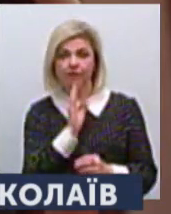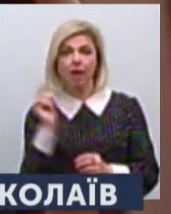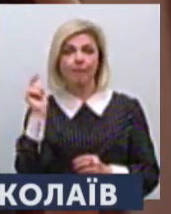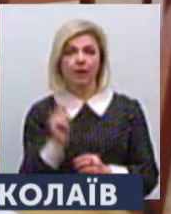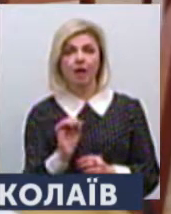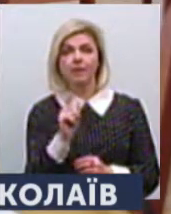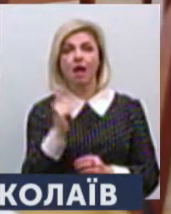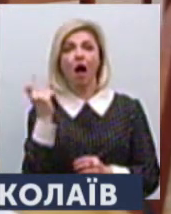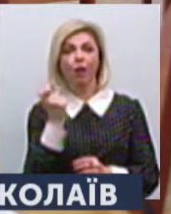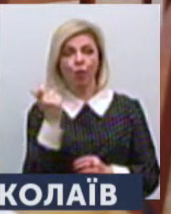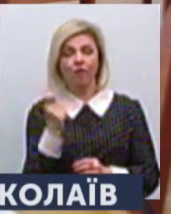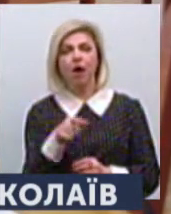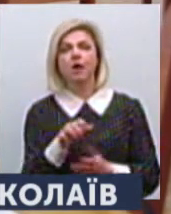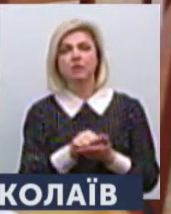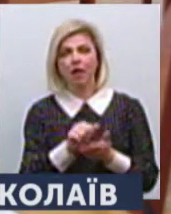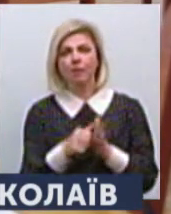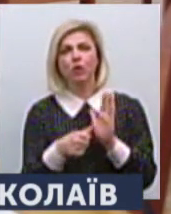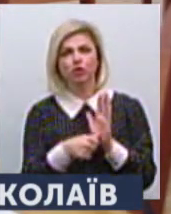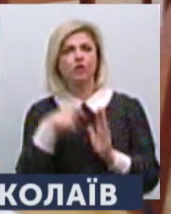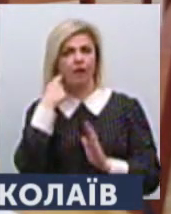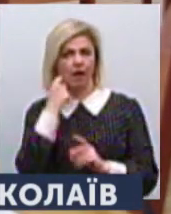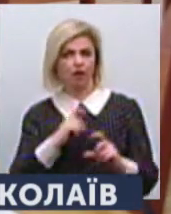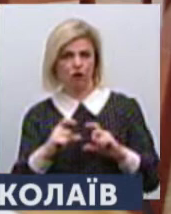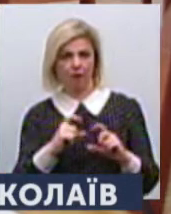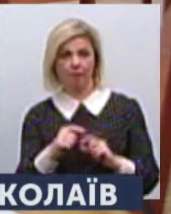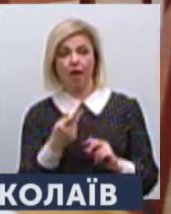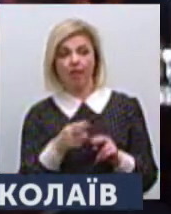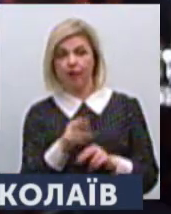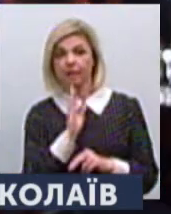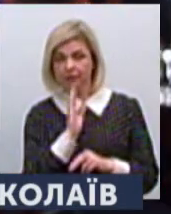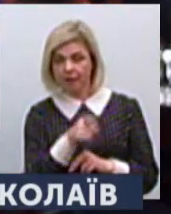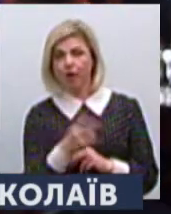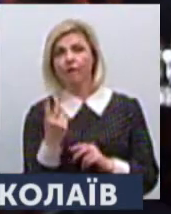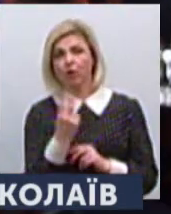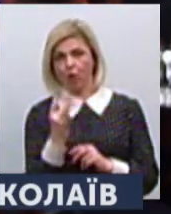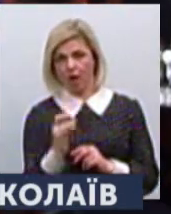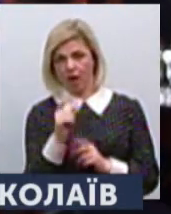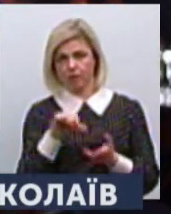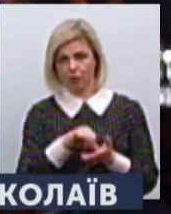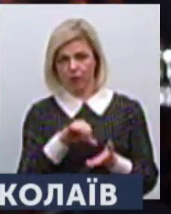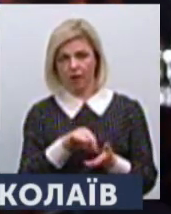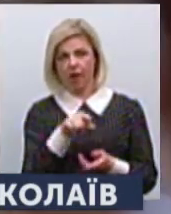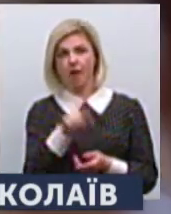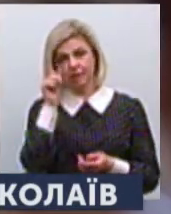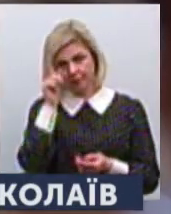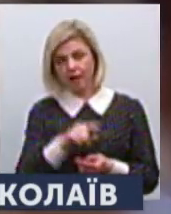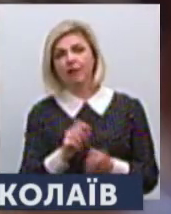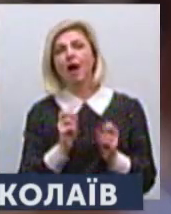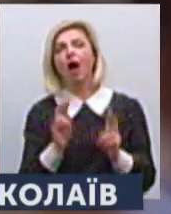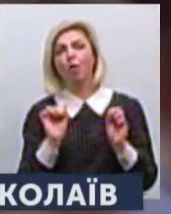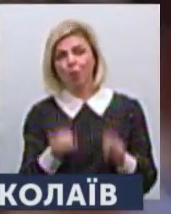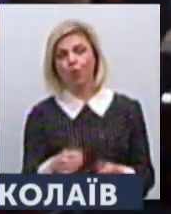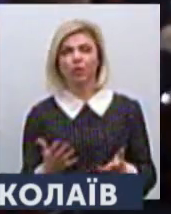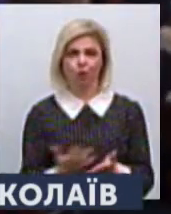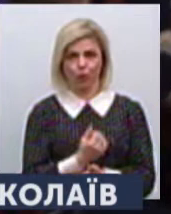з Харкова. Займається шахами 6 років. Для неї це другий чемпіонат України. Говорить, знає, за рахунок чого може досягти успіху на